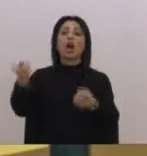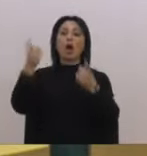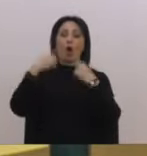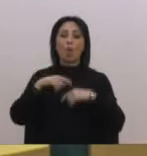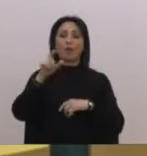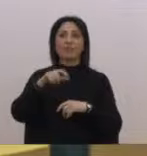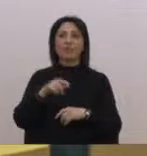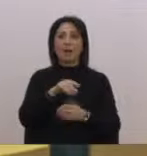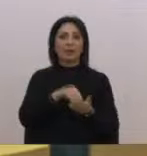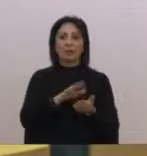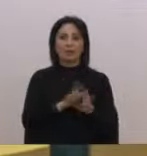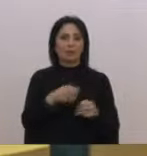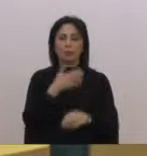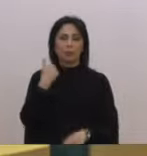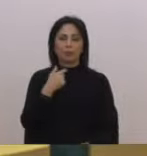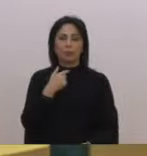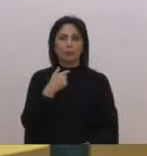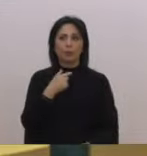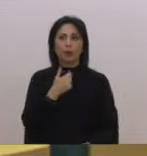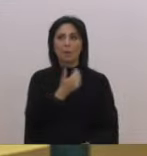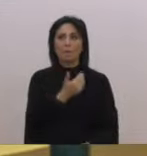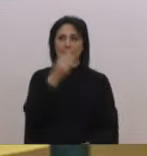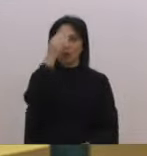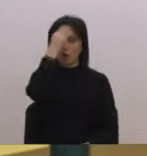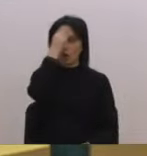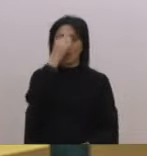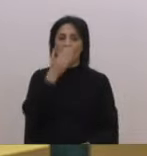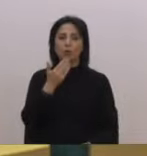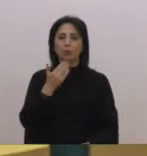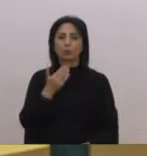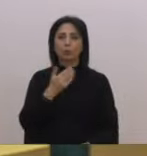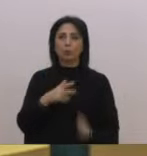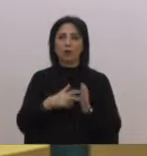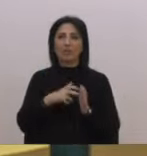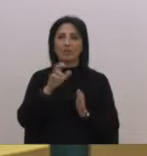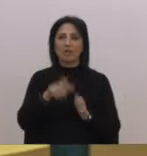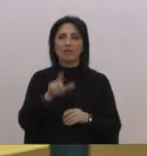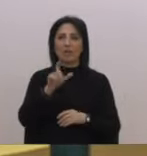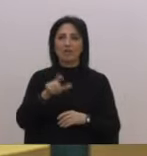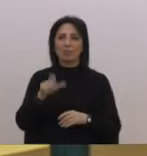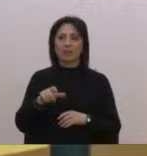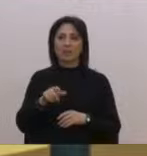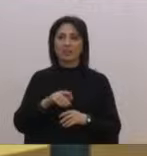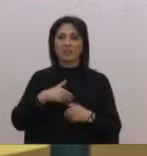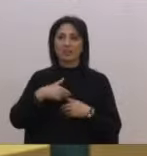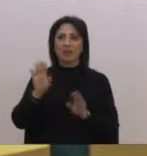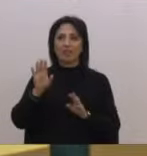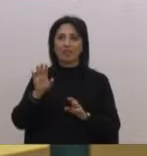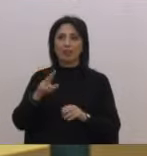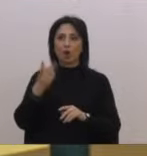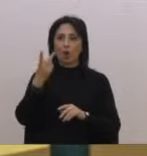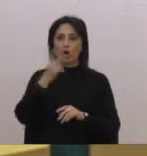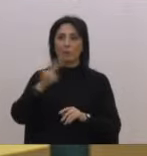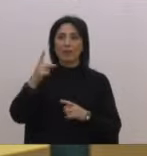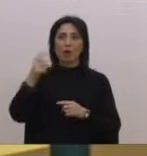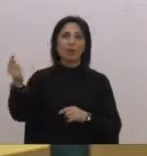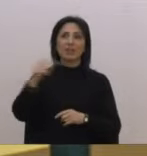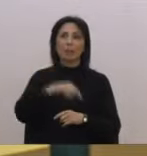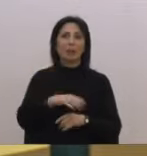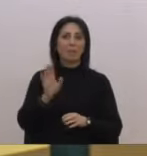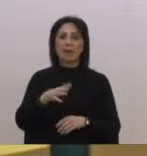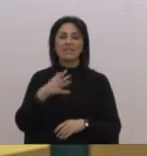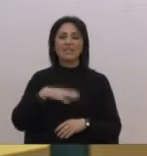iskal, hiskierak, tatulit. Anu, magati logikit, tu, Croația tasma, kasi, kauida. Da, ori milioane, da, bruda, mai